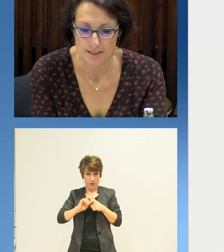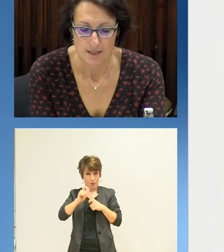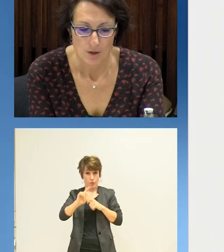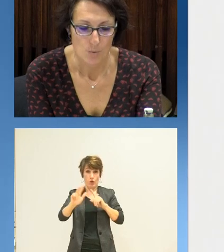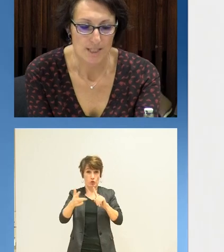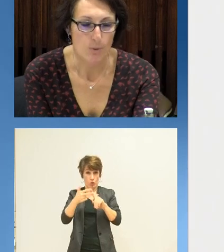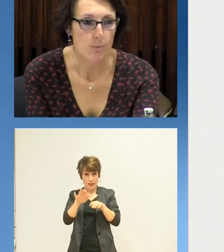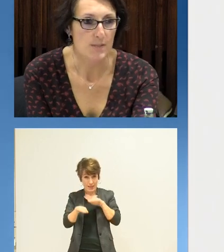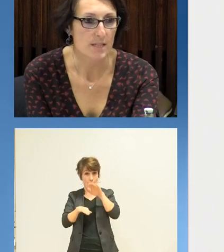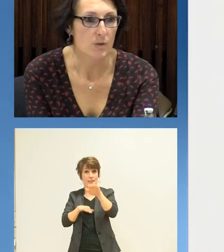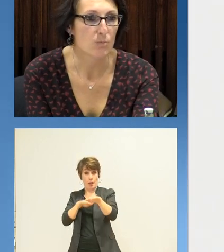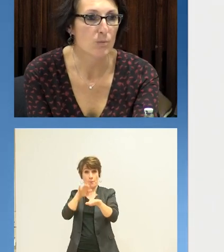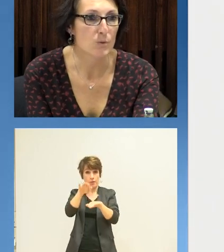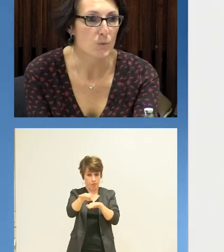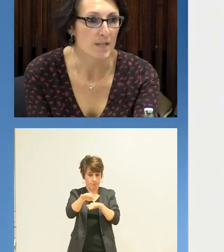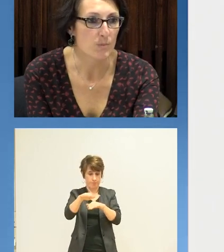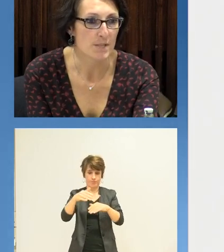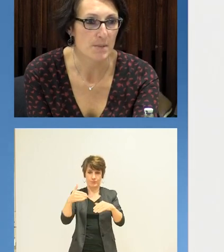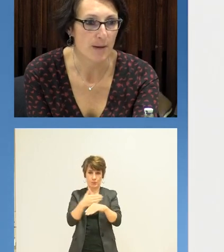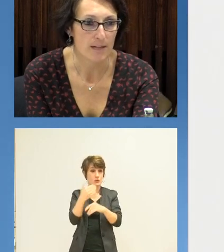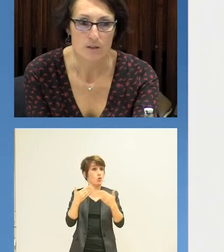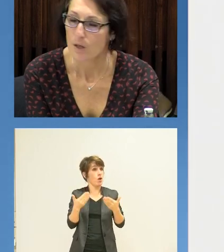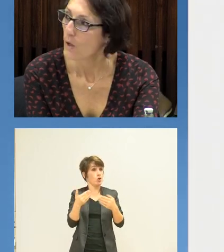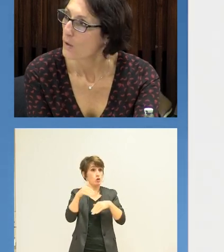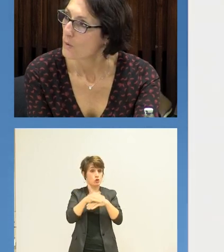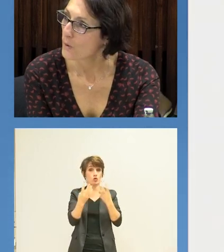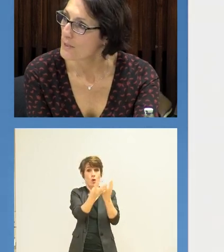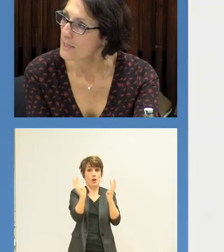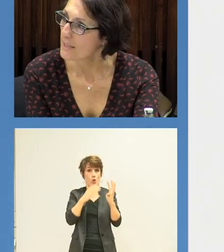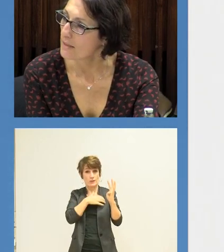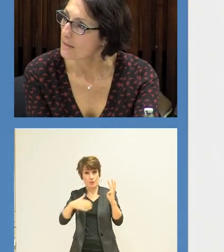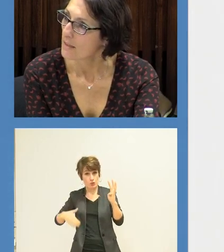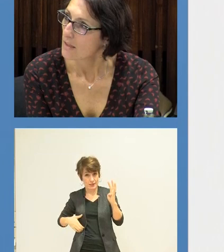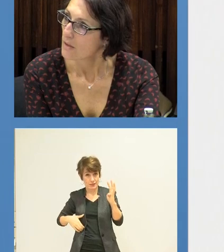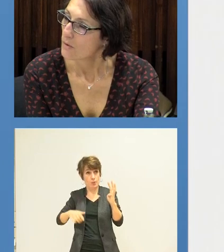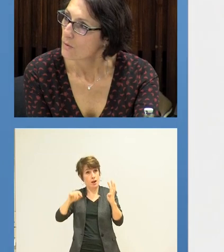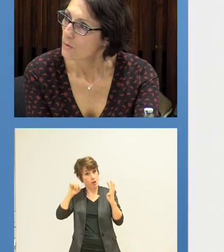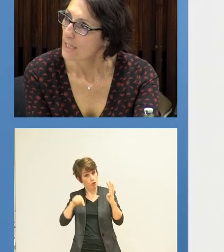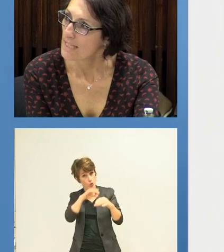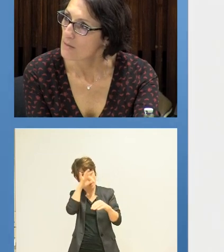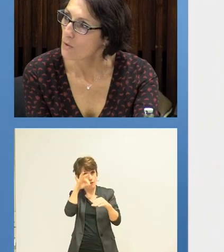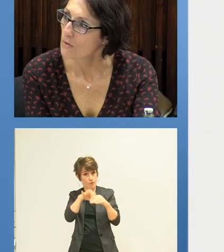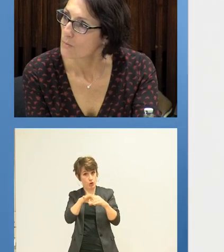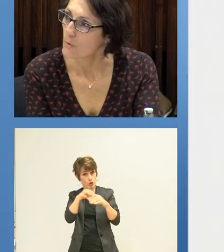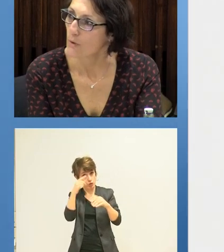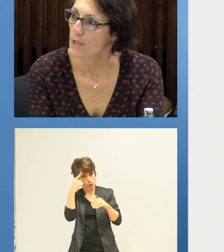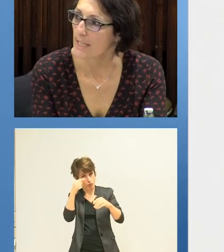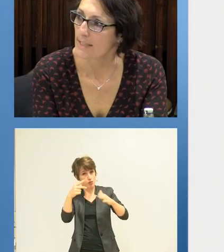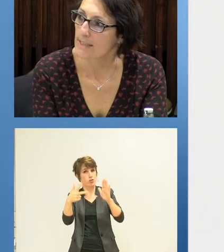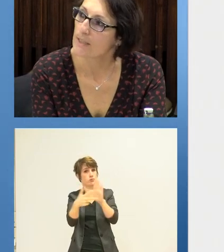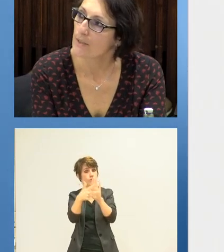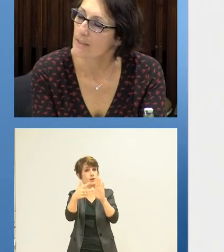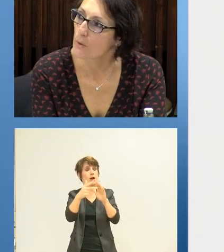projets où il est proposé aux membres du conseil municipal de retenir le classement pour